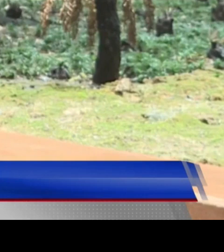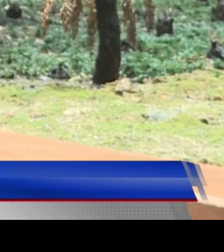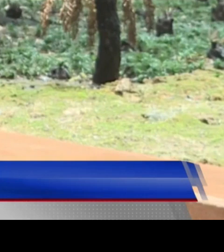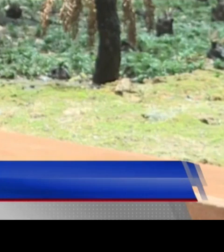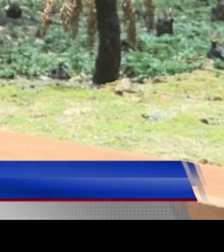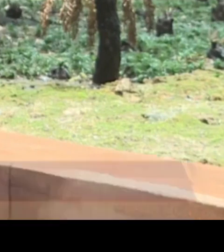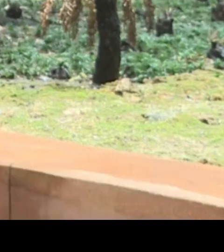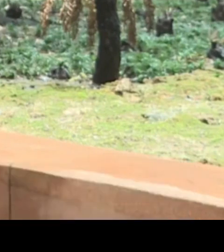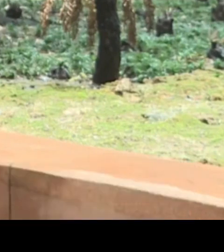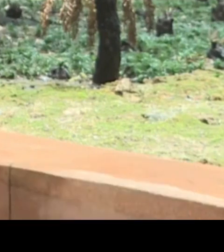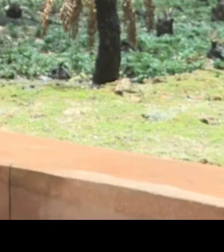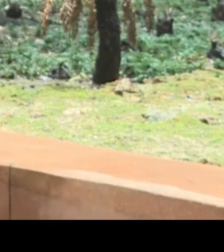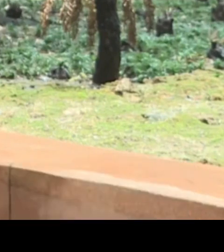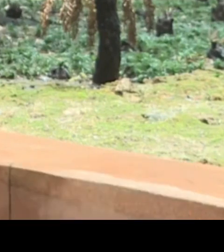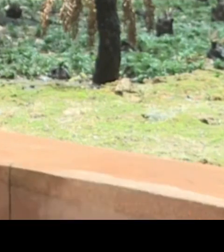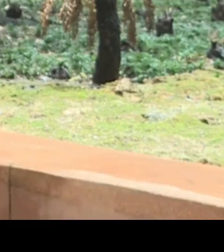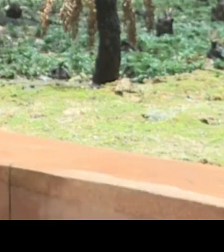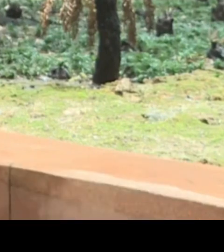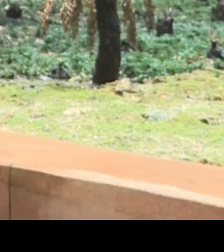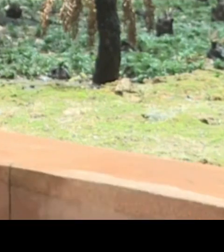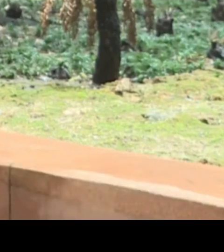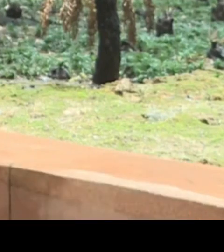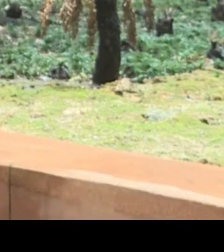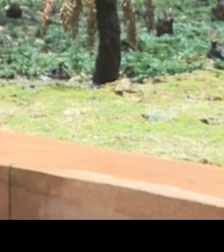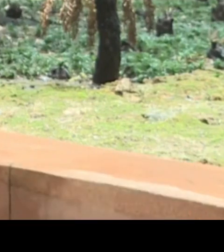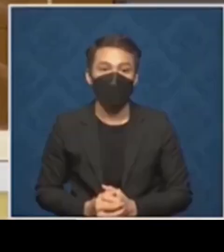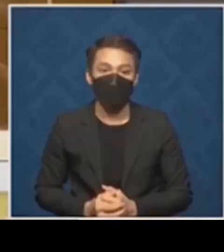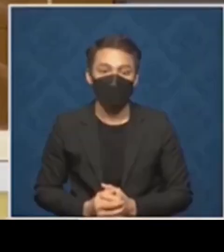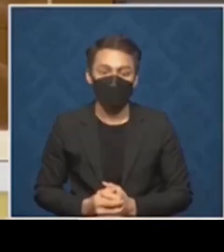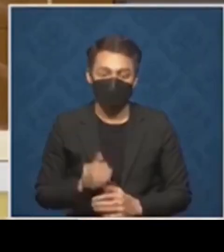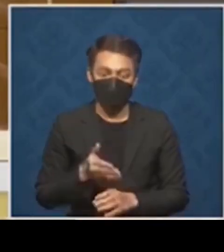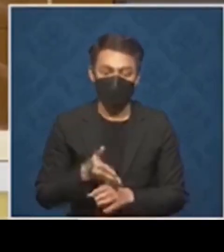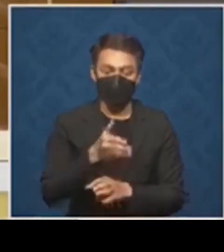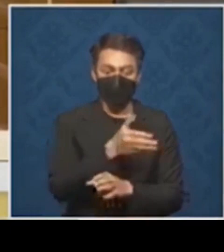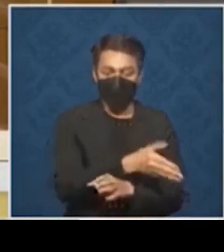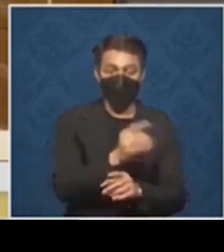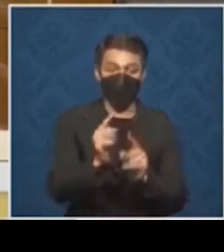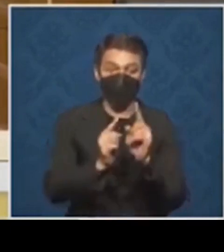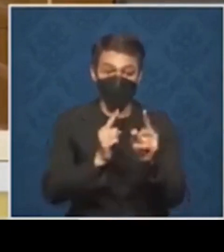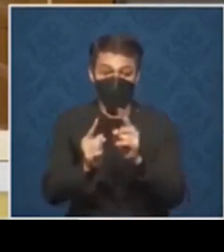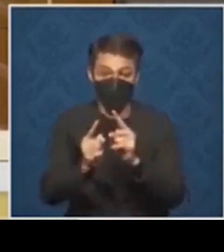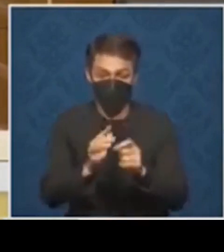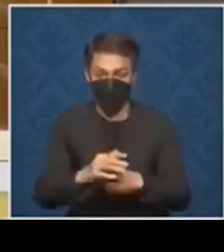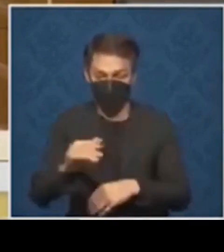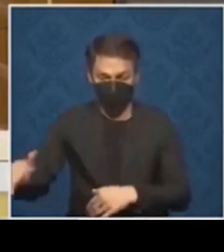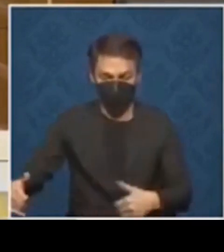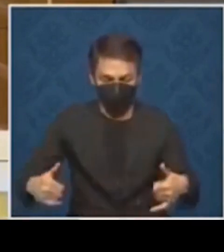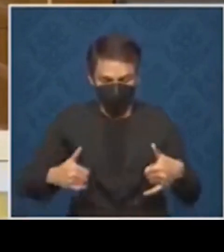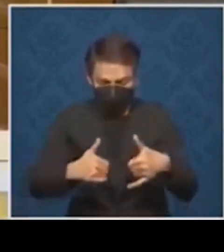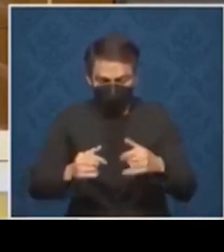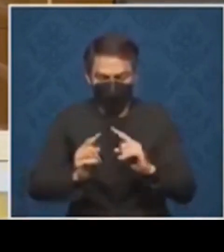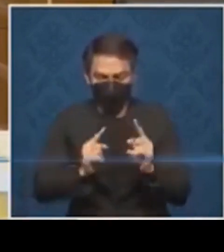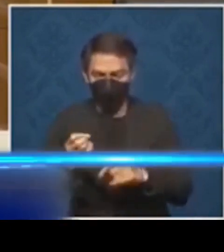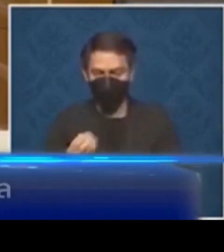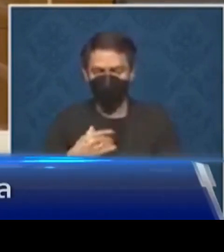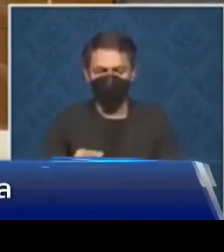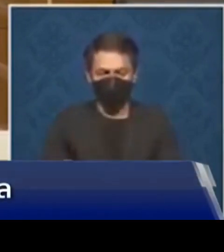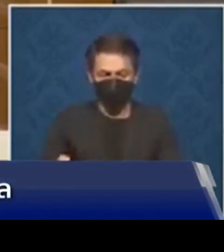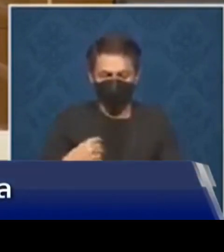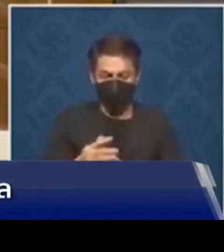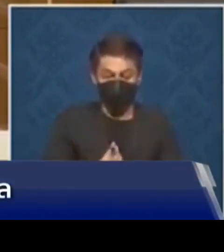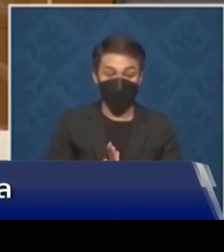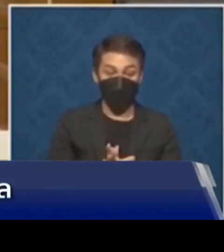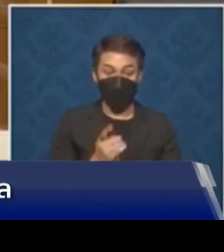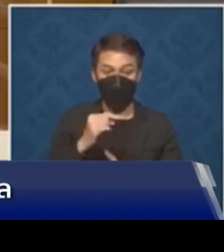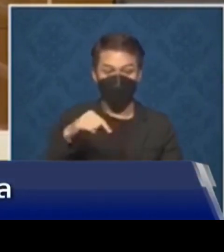ายค้านเป็นทศกัณฐ์ไปฟังเสียงนายกกันค่ะ ท่านบอกว่าผมเข้ามาในสภาเนี่ยควรจะว